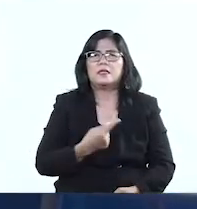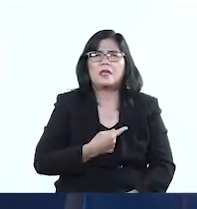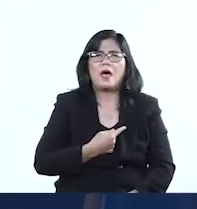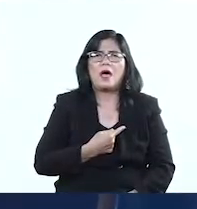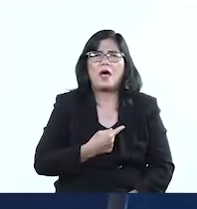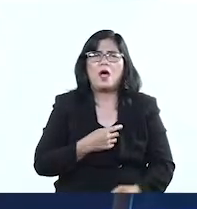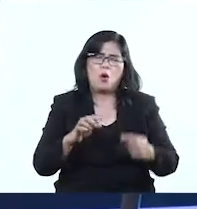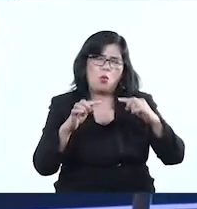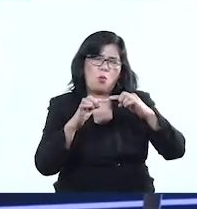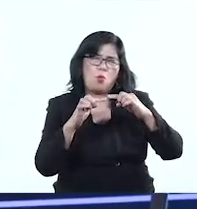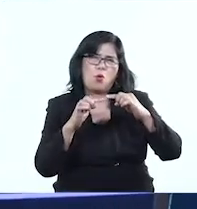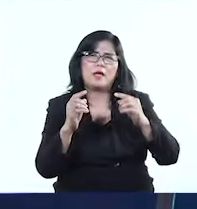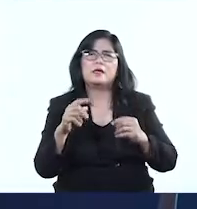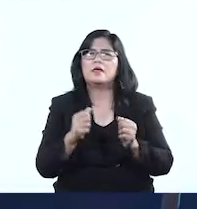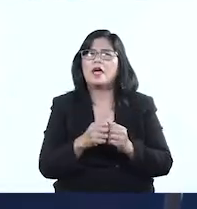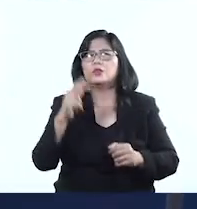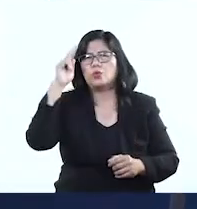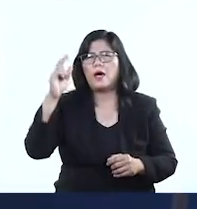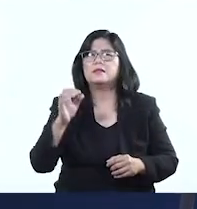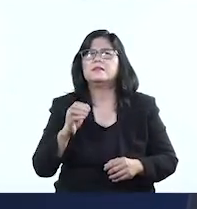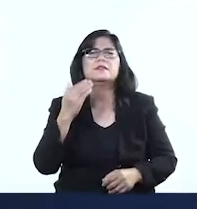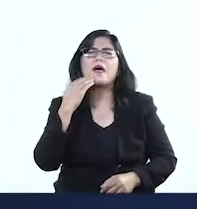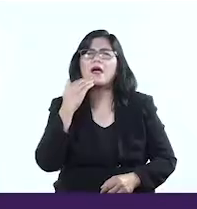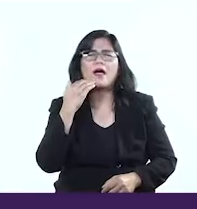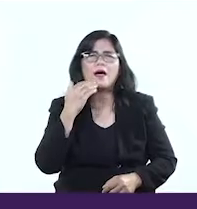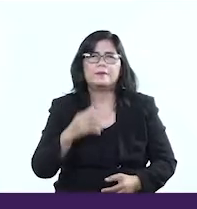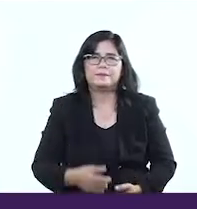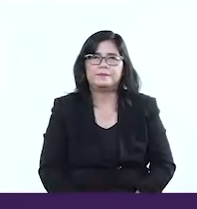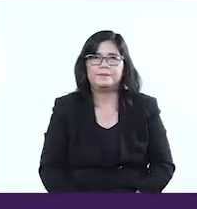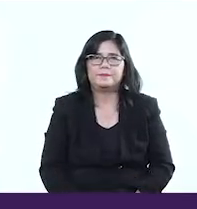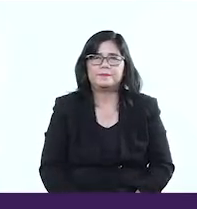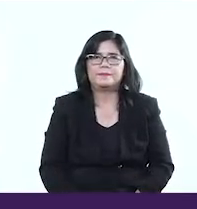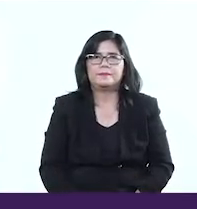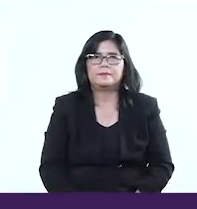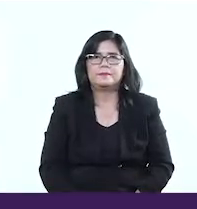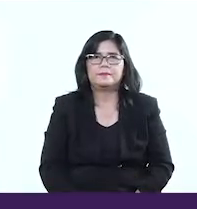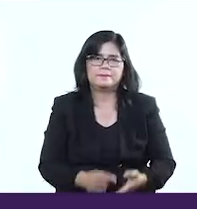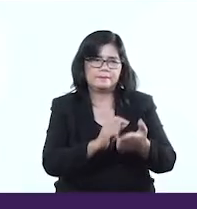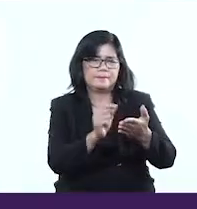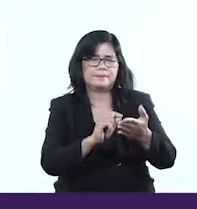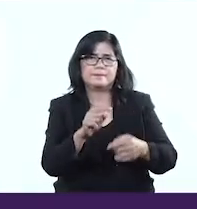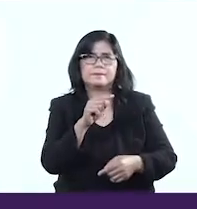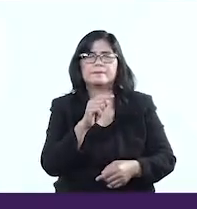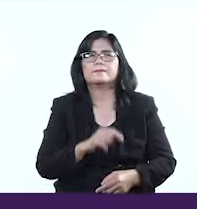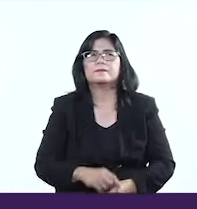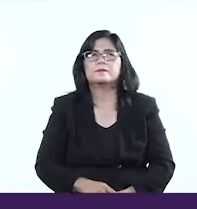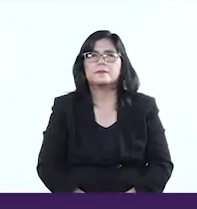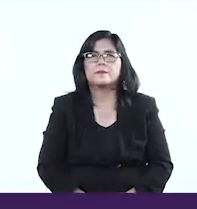kemudian hubungan kita dengan Tuhan Click hai hai catat Disini